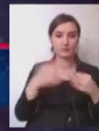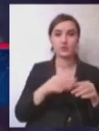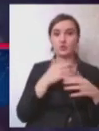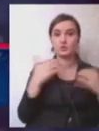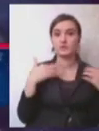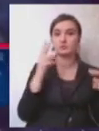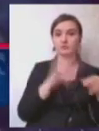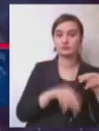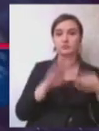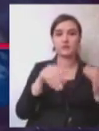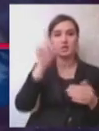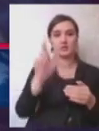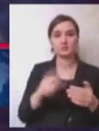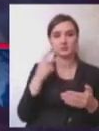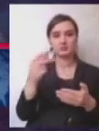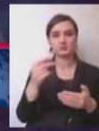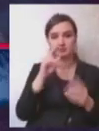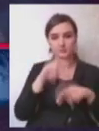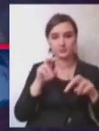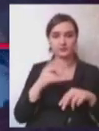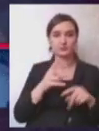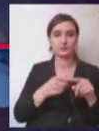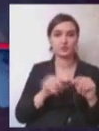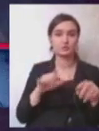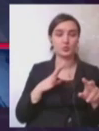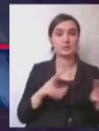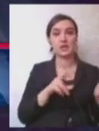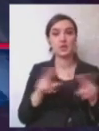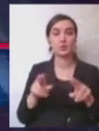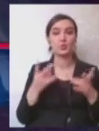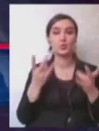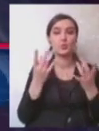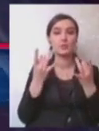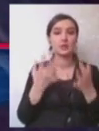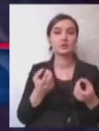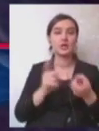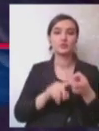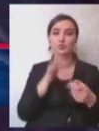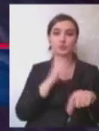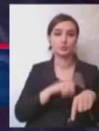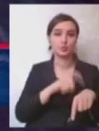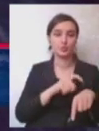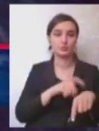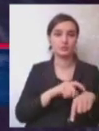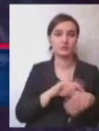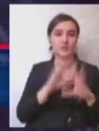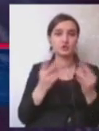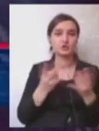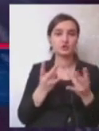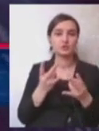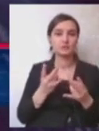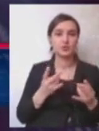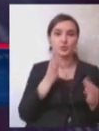გადასვლა შეიძლება მოხდეს პარალელურად. უბრალოდ ეს დაკავშირებული არის დროსთან, ყველაფერს ჭირდება საბუთები,